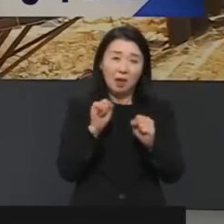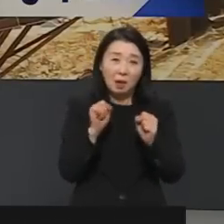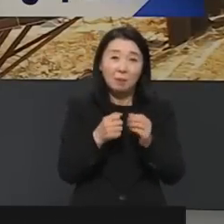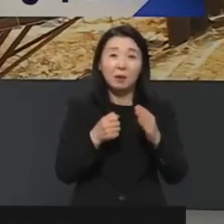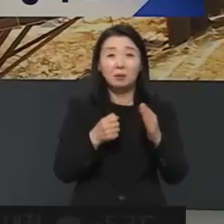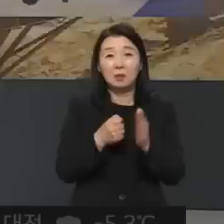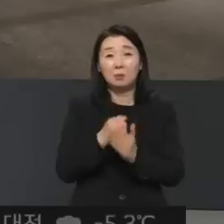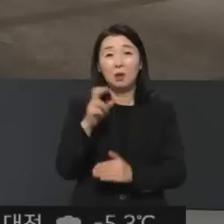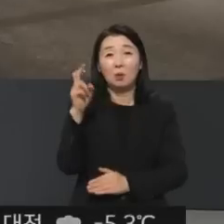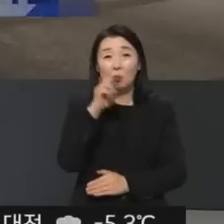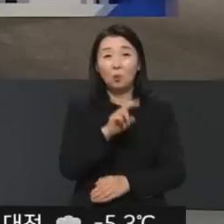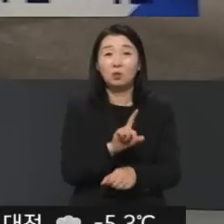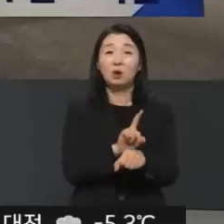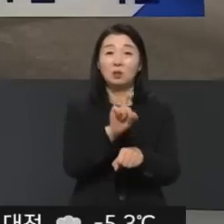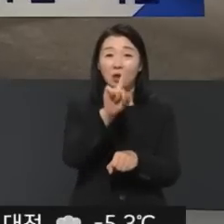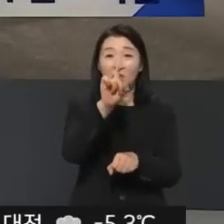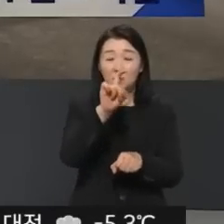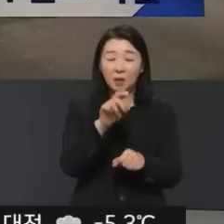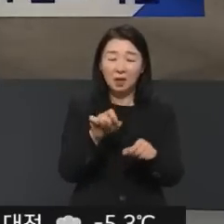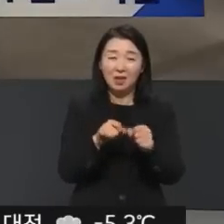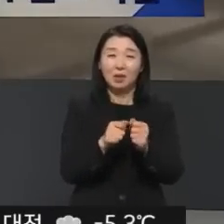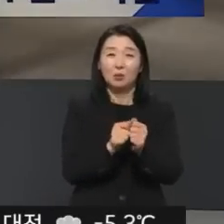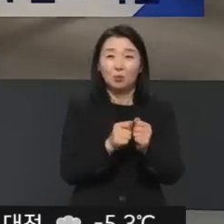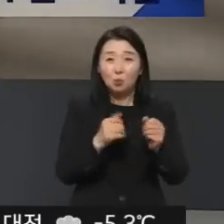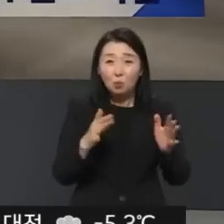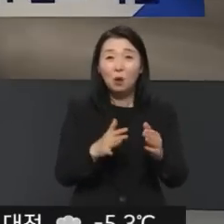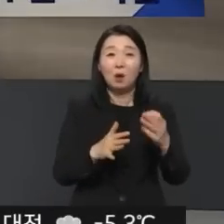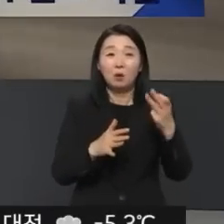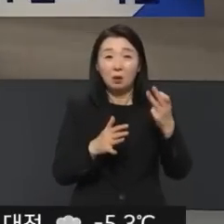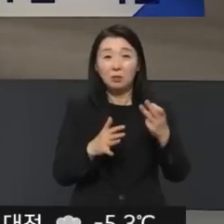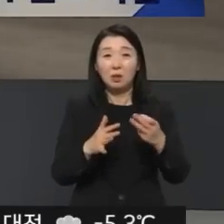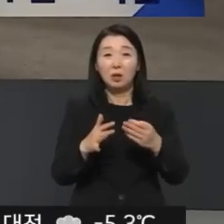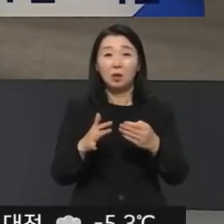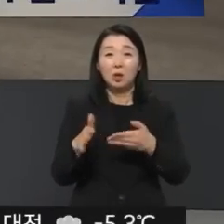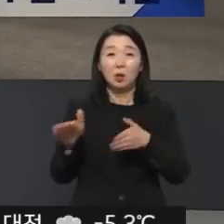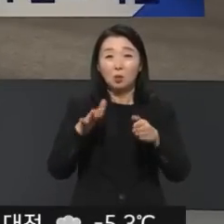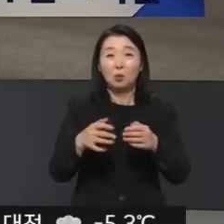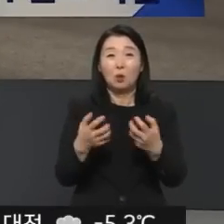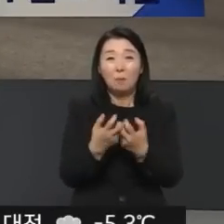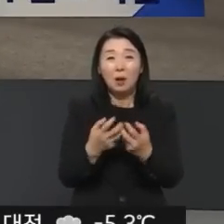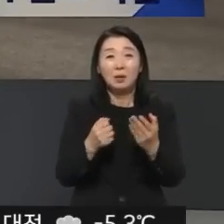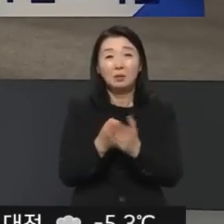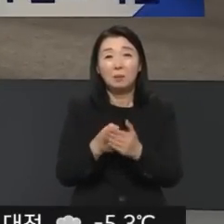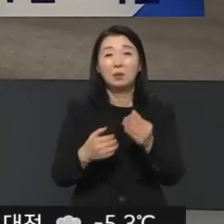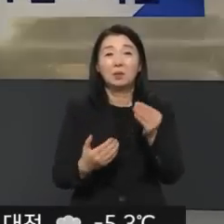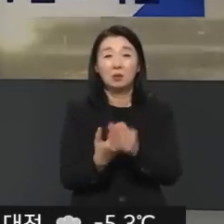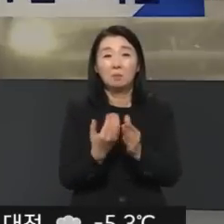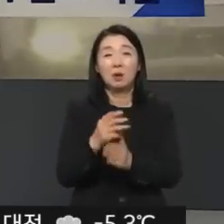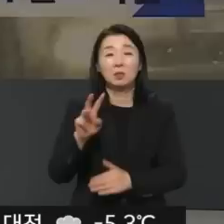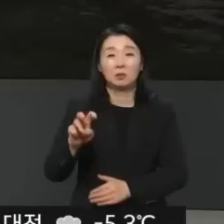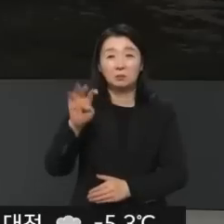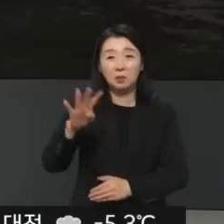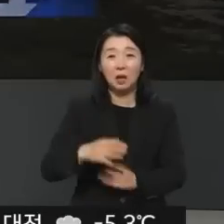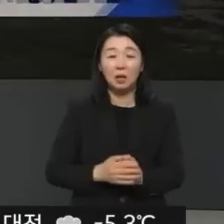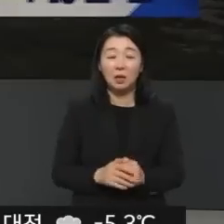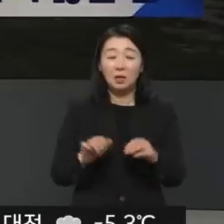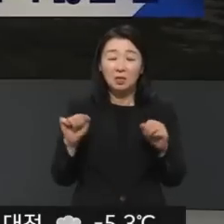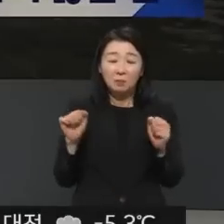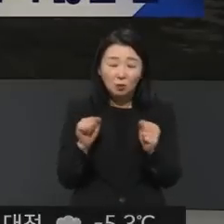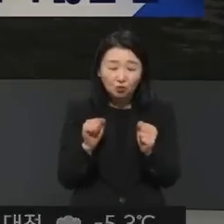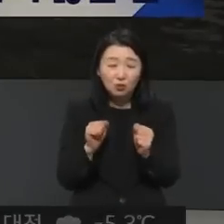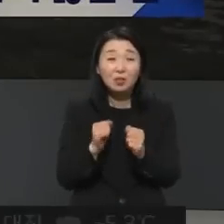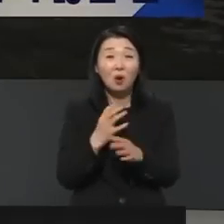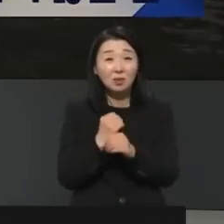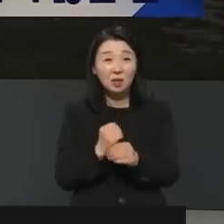동파 13건, 도로 결빙으로 인한 차량 군한 34건이 발생했다고 밝혔습니다. 이번 추위는 19일까지